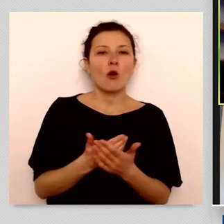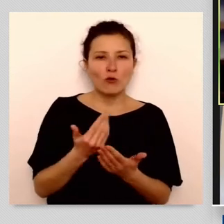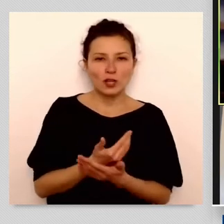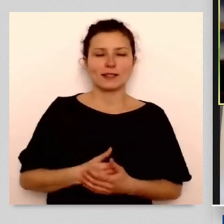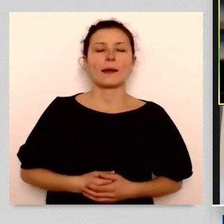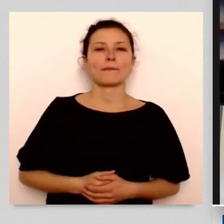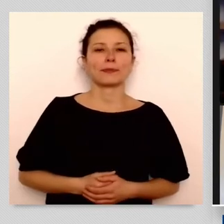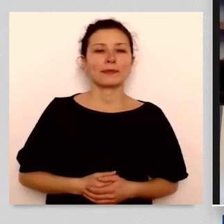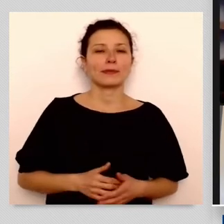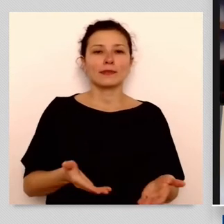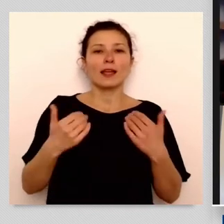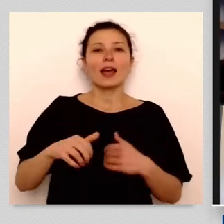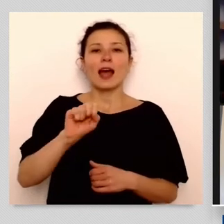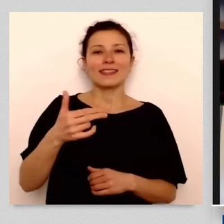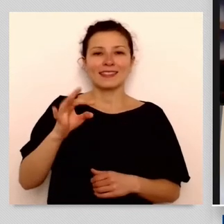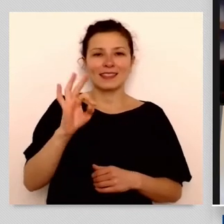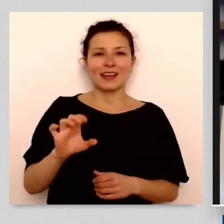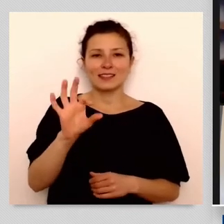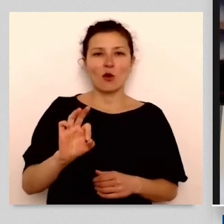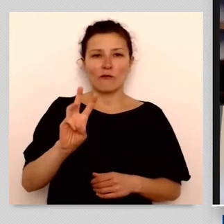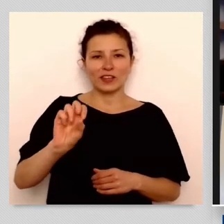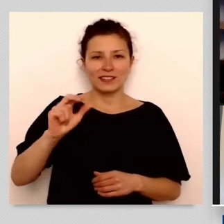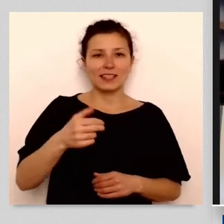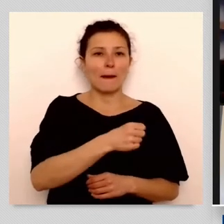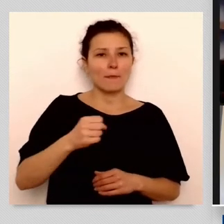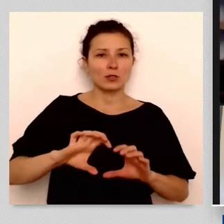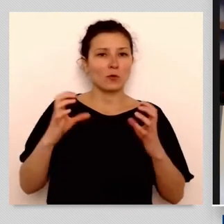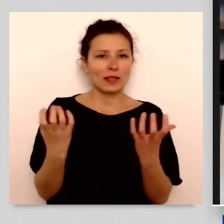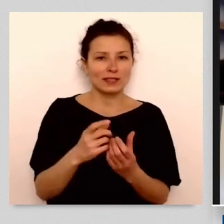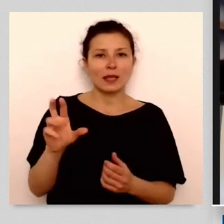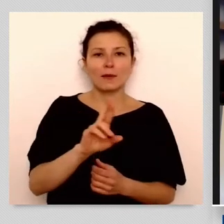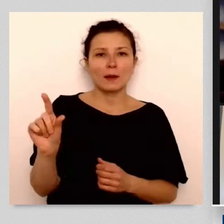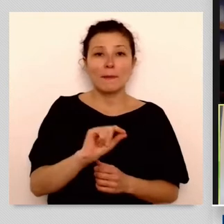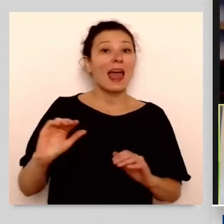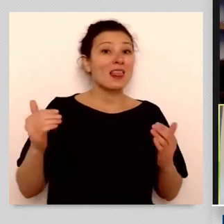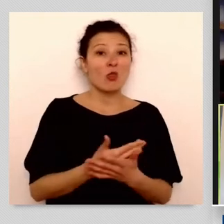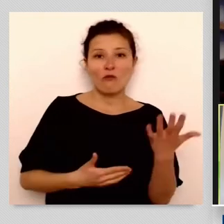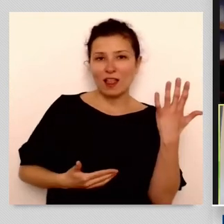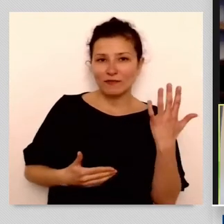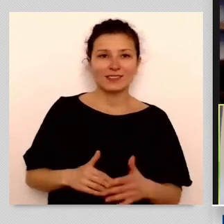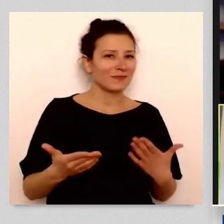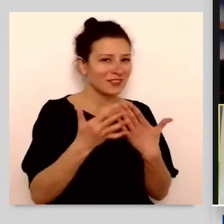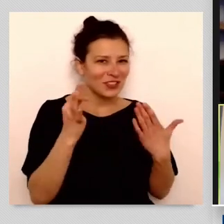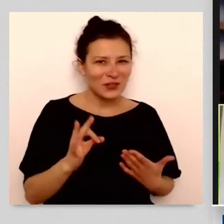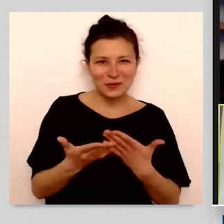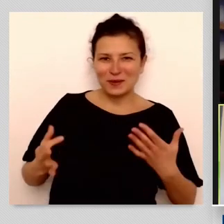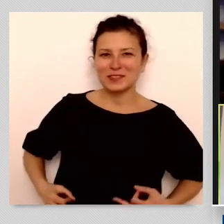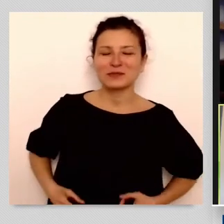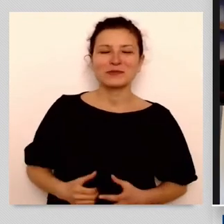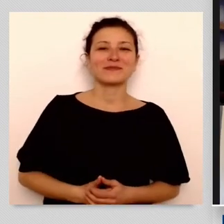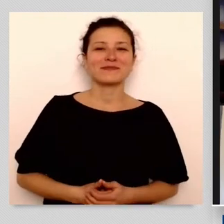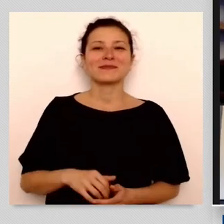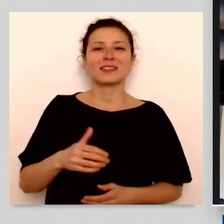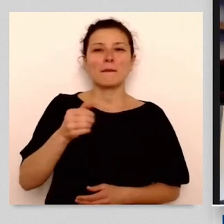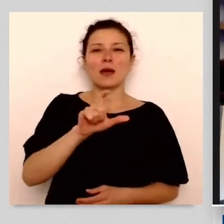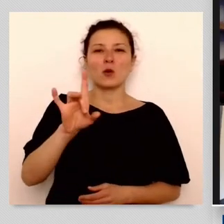Jest pani Anita Sowińska, posłanka na Sejm Rzeczypospolitej, Nowa Lewica. Dzień dobry państwu. I pani